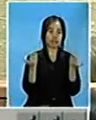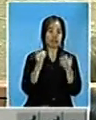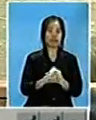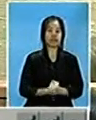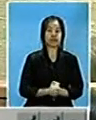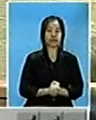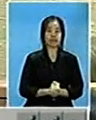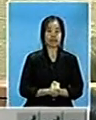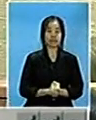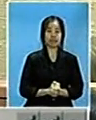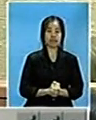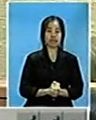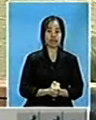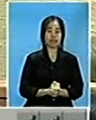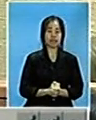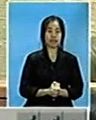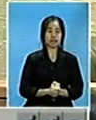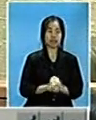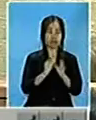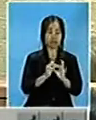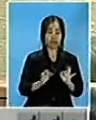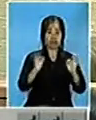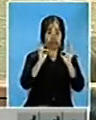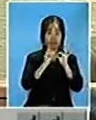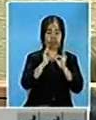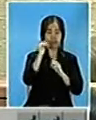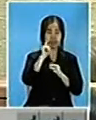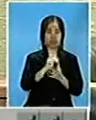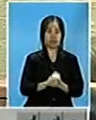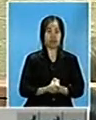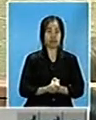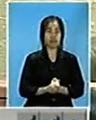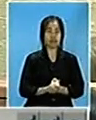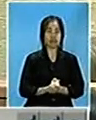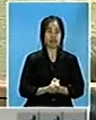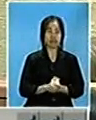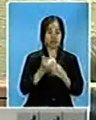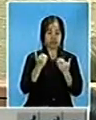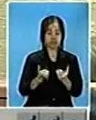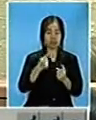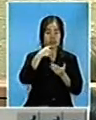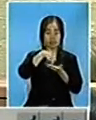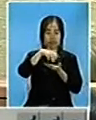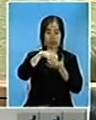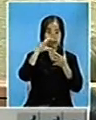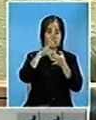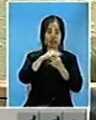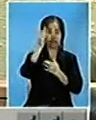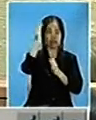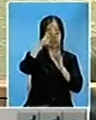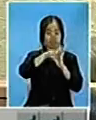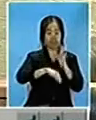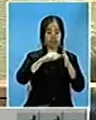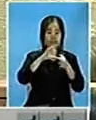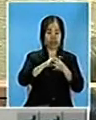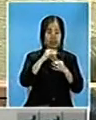ท่านเดียวและที่สำคัญก็คือว่าเรานี้เรากำลังพูดรายงานกันรายงานการป